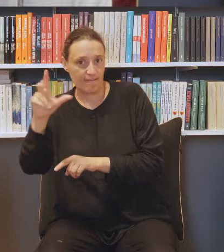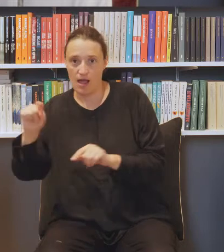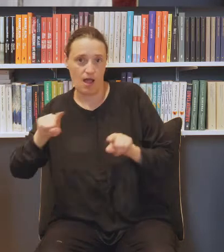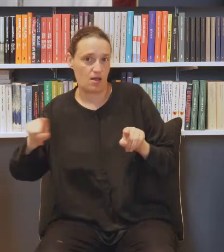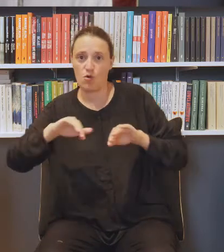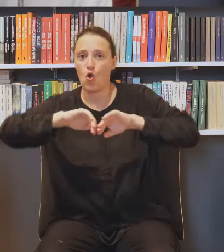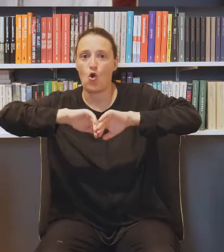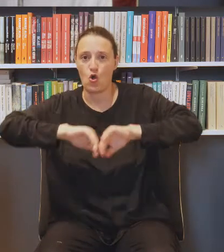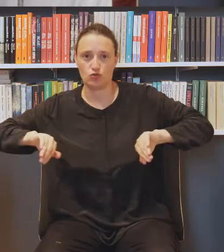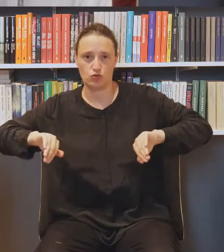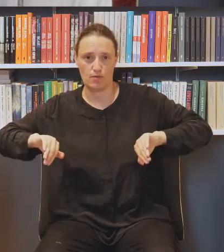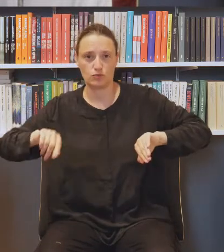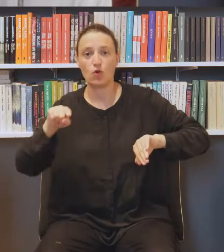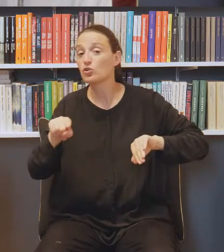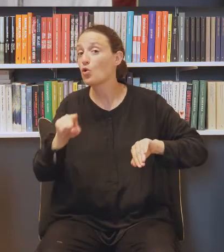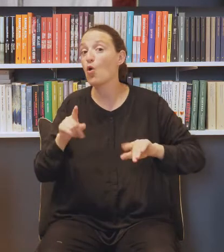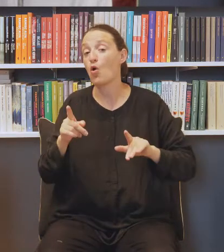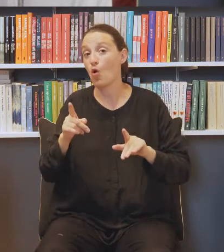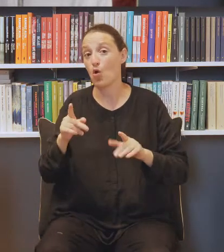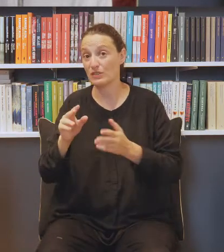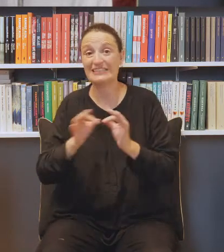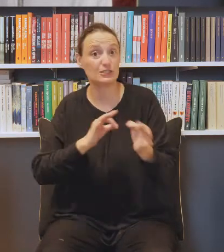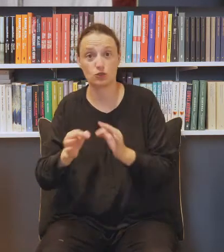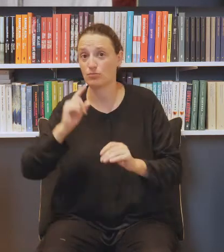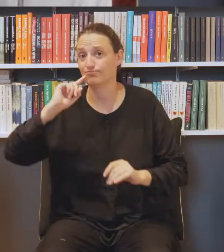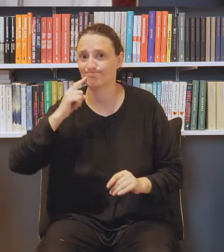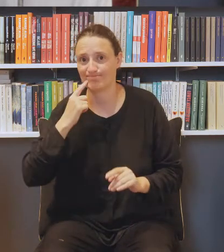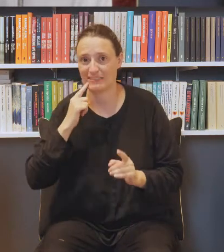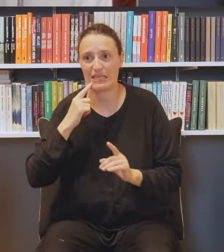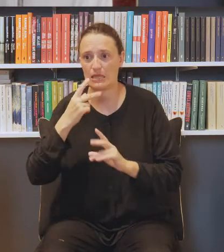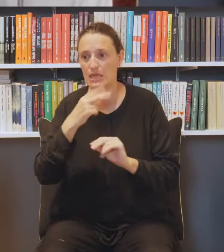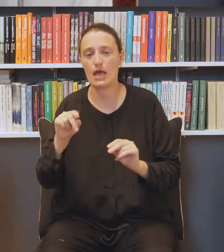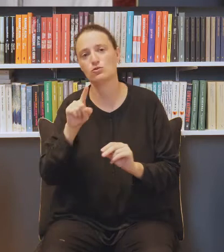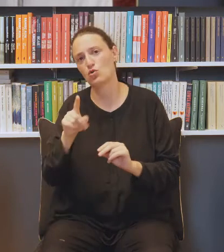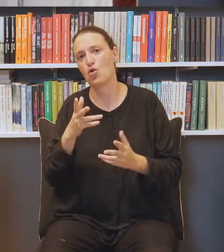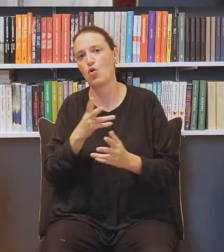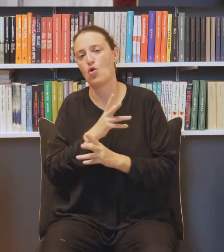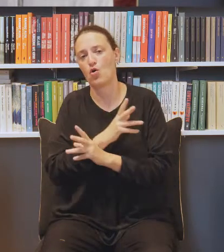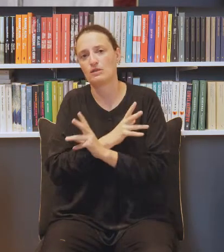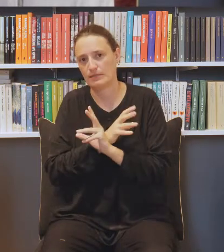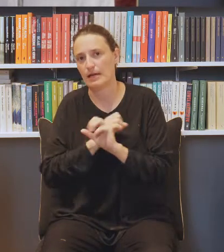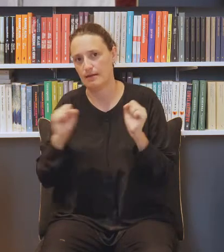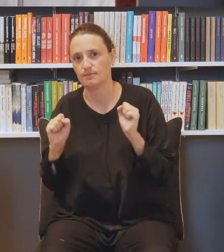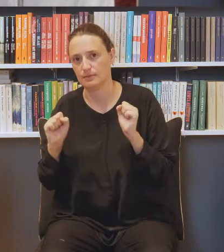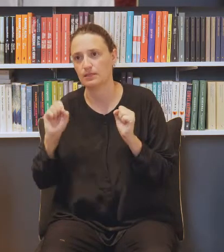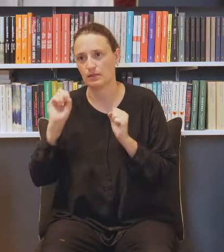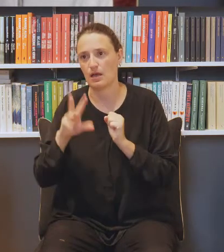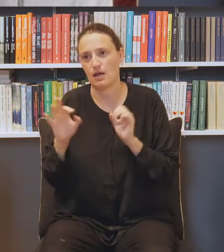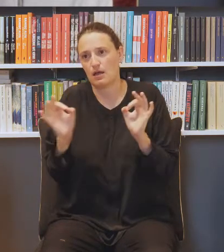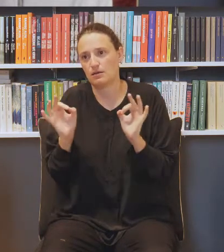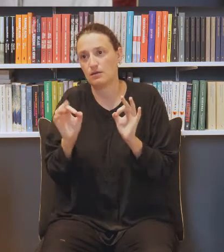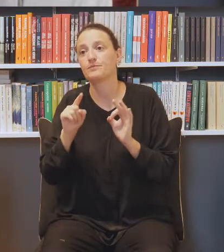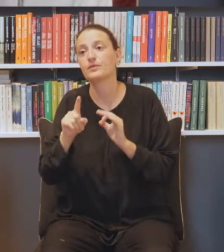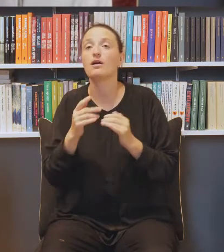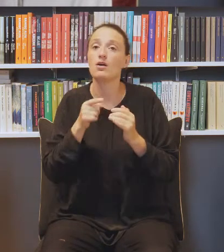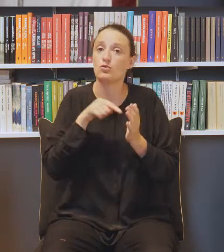Chociaż myślę nie komiczna, tragiczna, ale nie komiczna, a inne są takie tragiczne i komiczne zarazem, takie tragiczne do potęgi